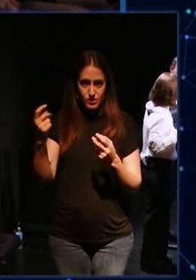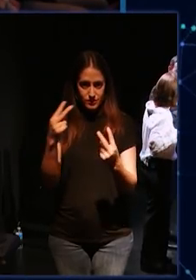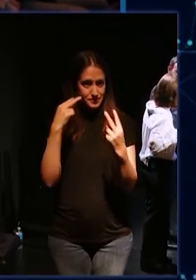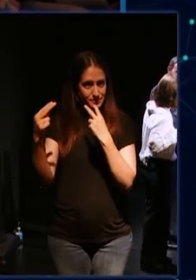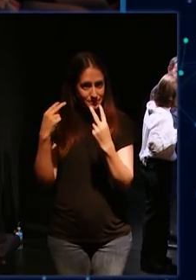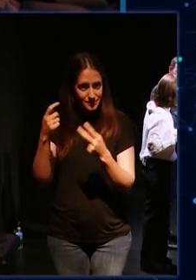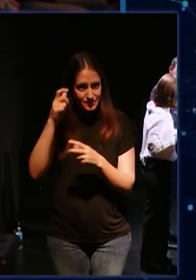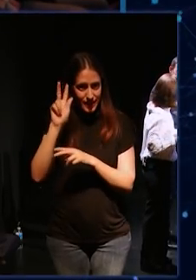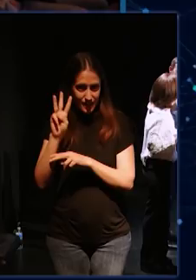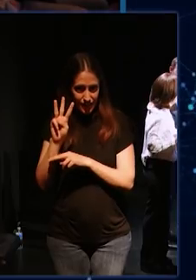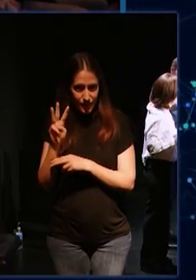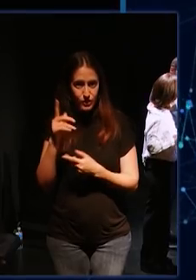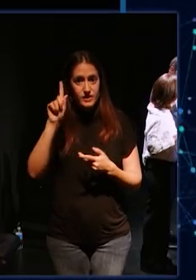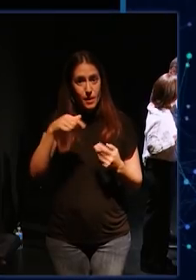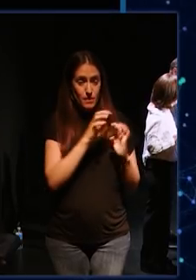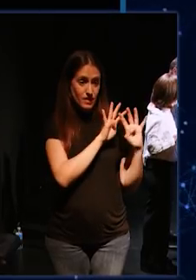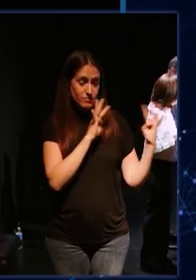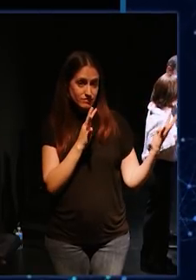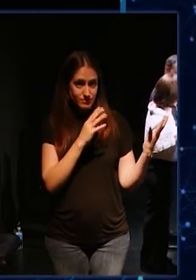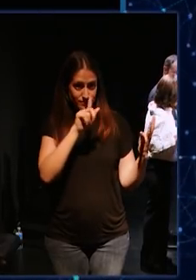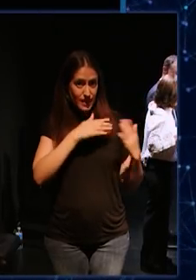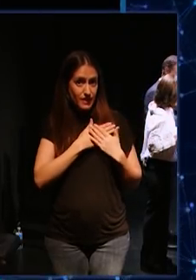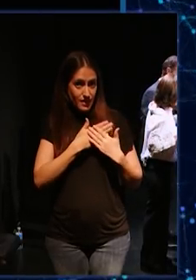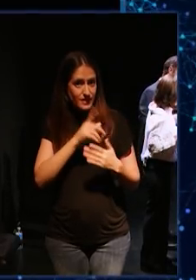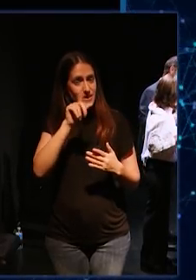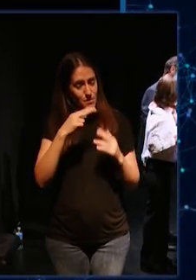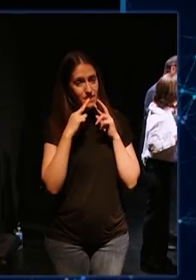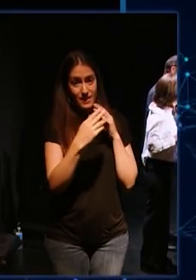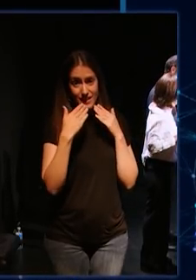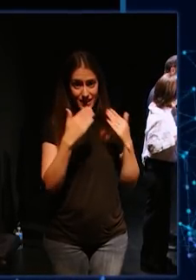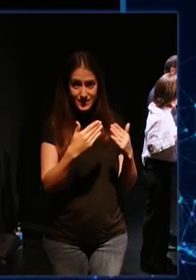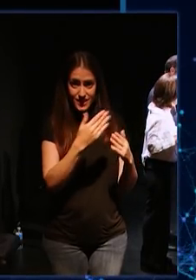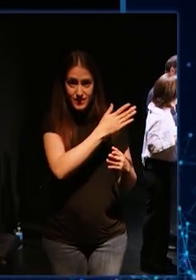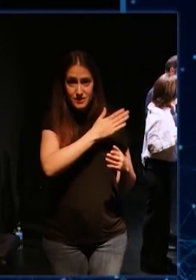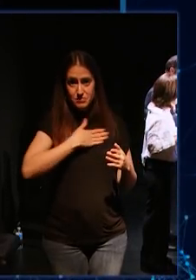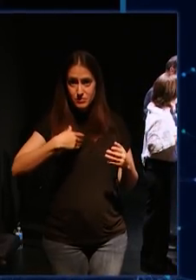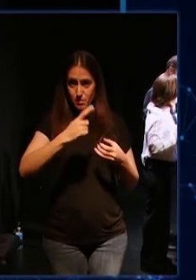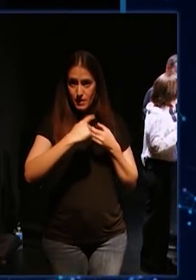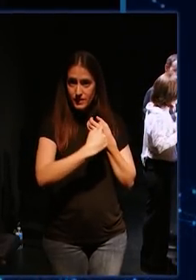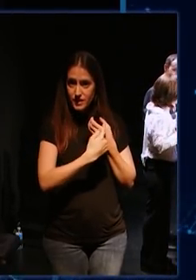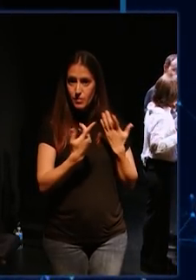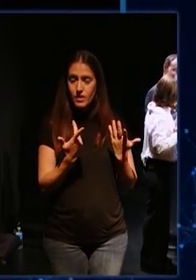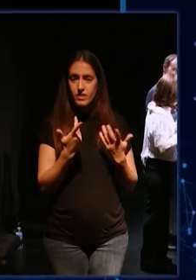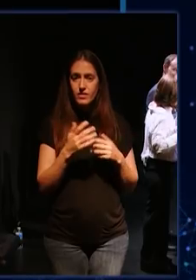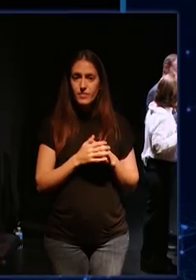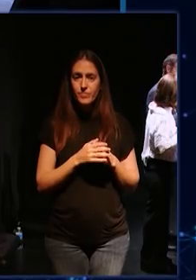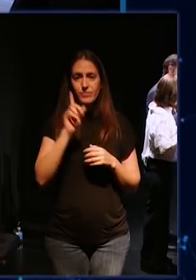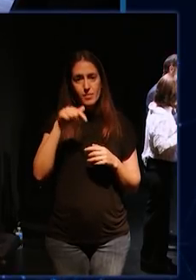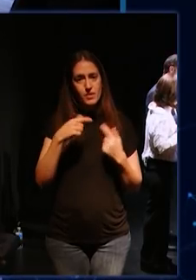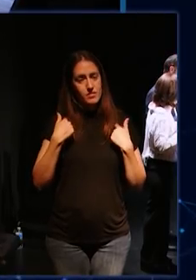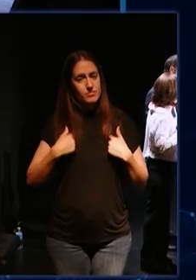hem d'agrair als nostres candidats, Maria. Correcte, donem les gràcies a tots els candidats que han volgut participar. A més, ens omple